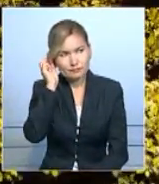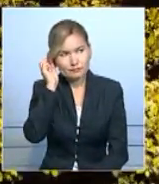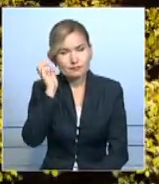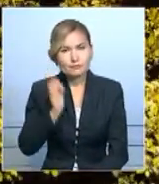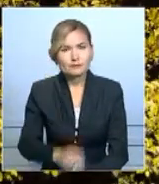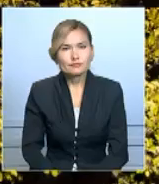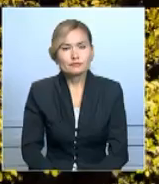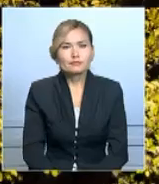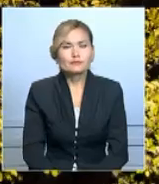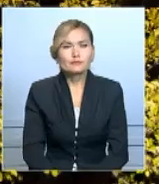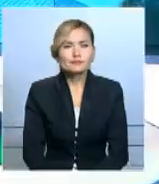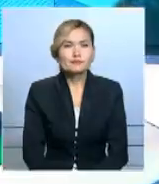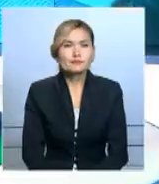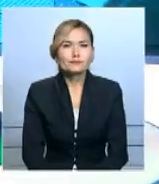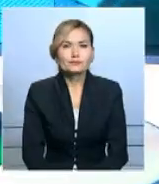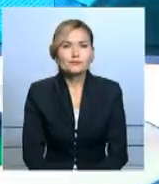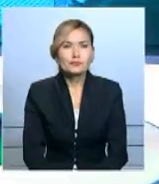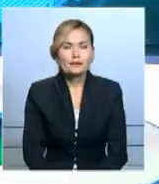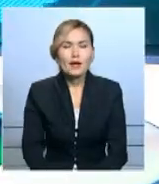24 KZ.